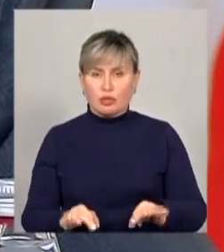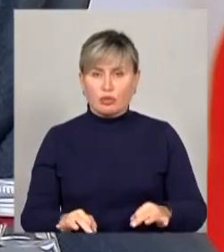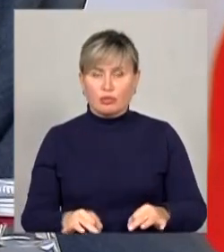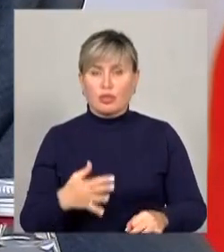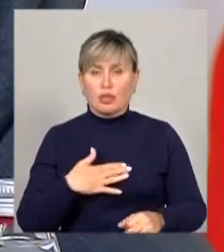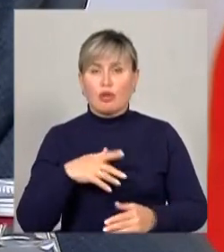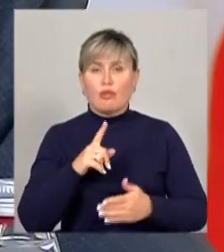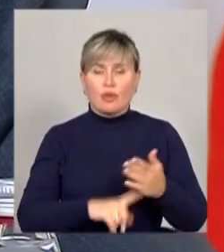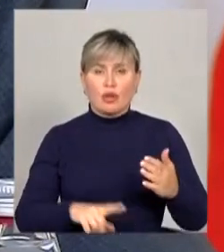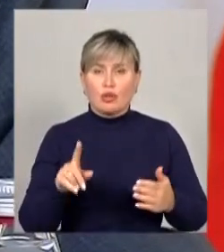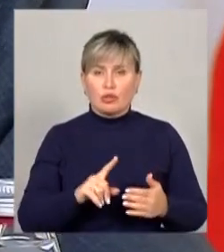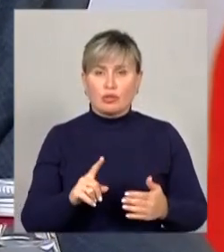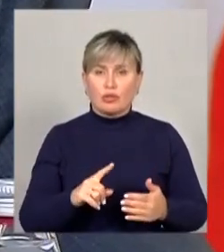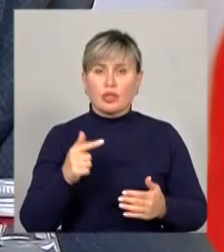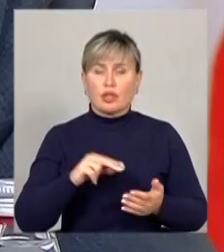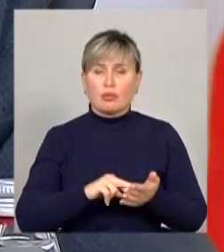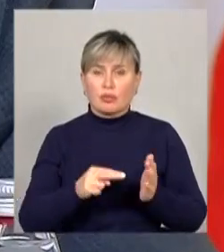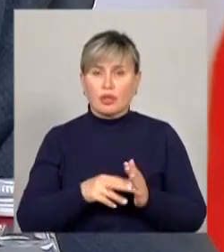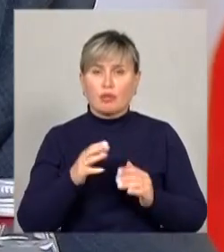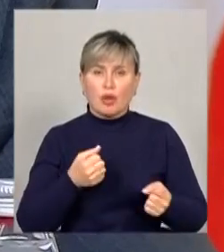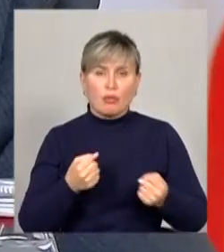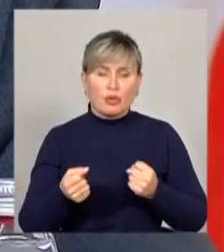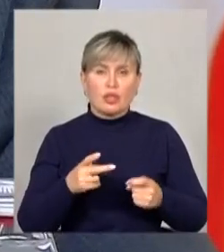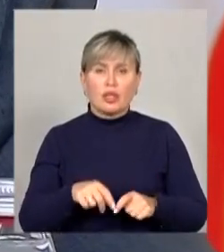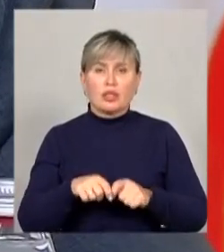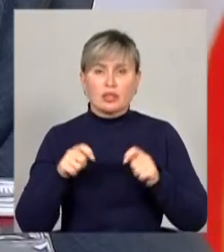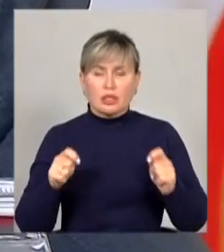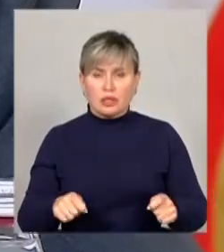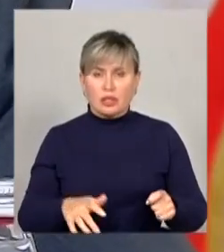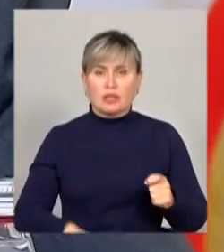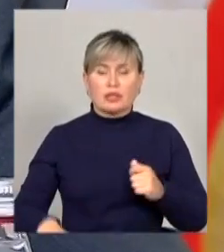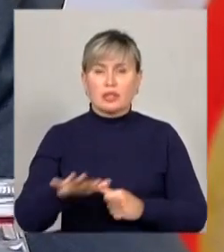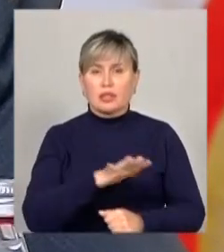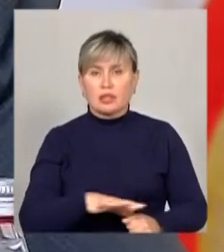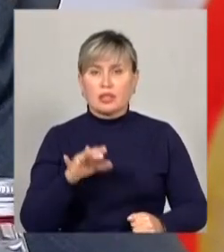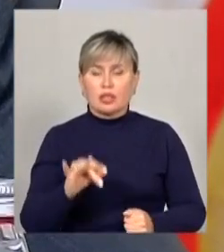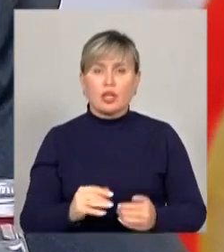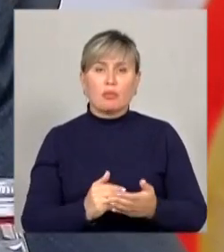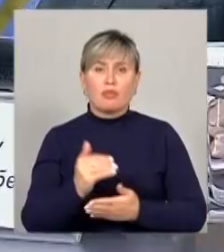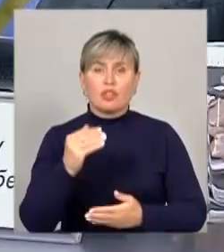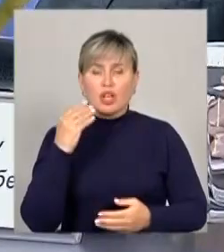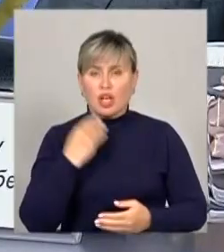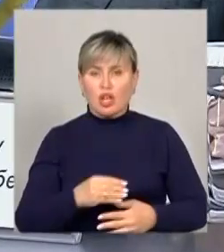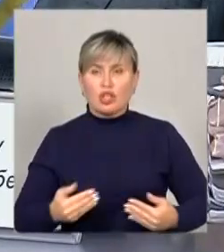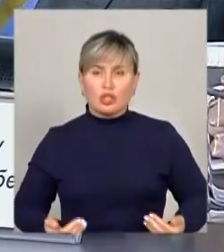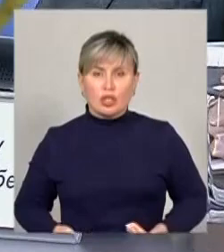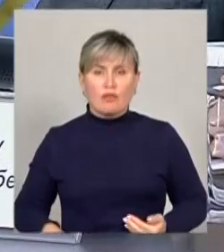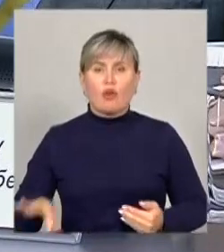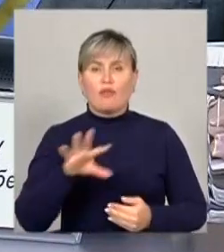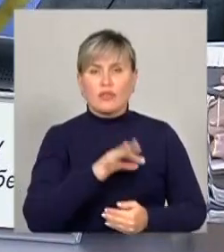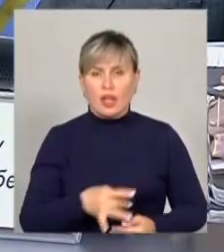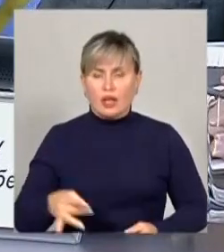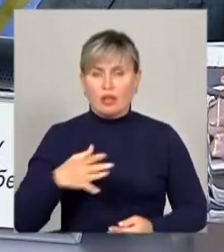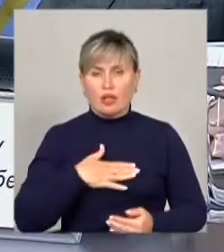Я уверен, что новый генеральный план станет прочной основой для создания комфортной городской среды и повышения качества жизни во всех